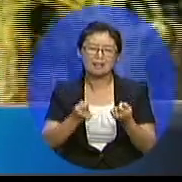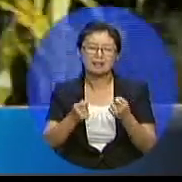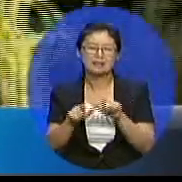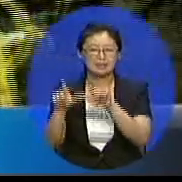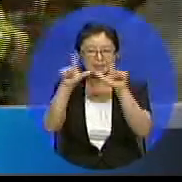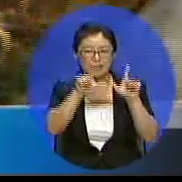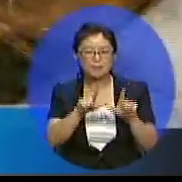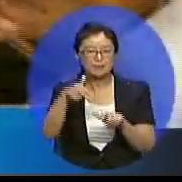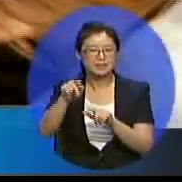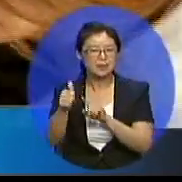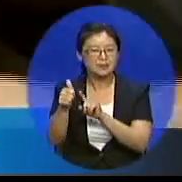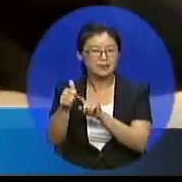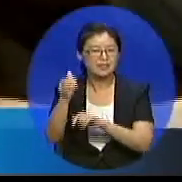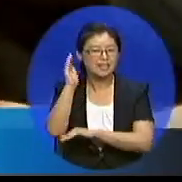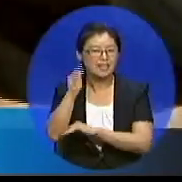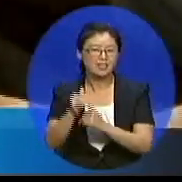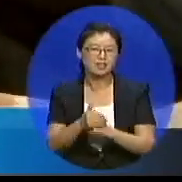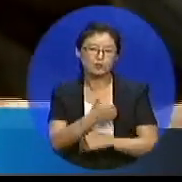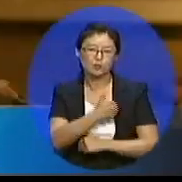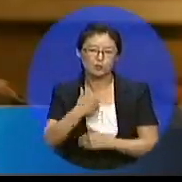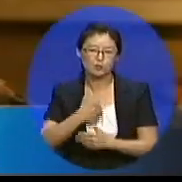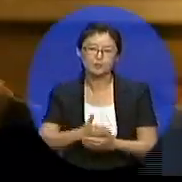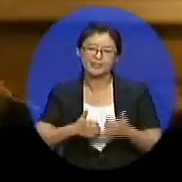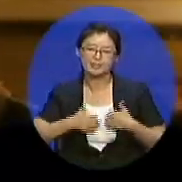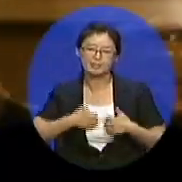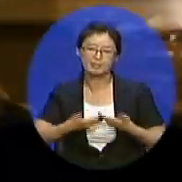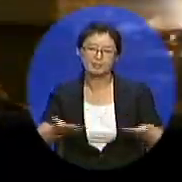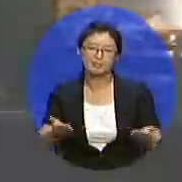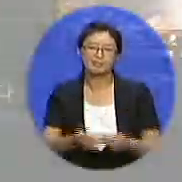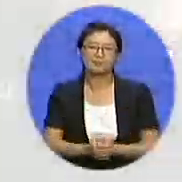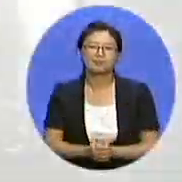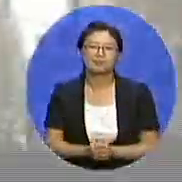이야기는 그 자체로도 충분히 흥미로울 것으로 보입니다.